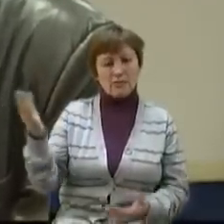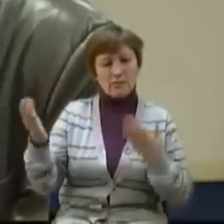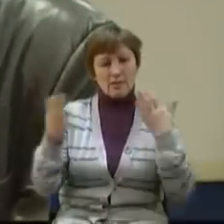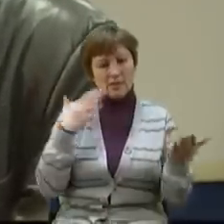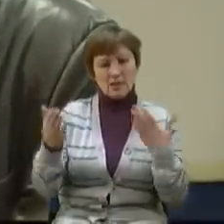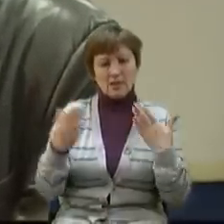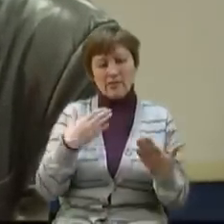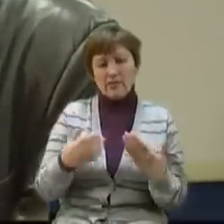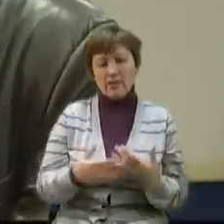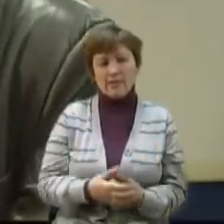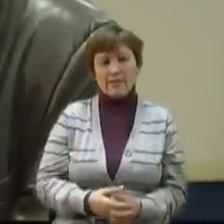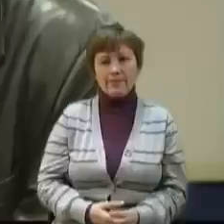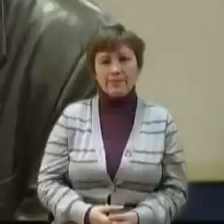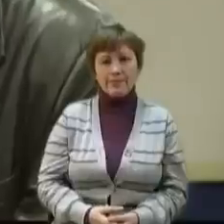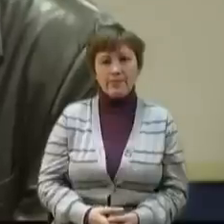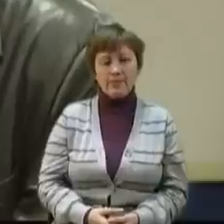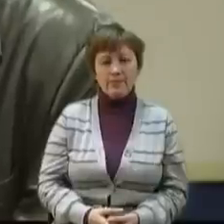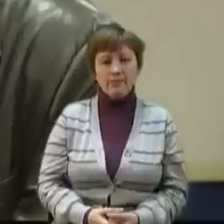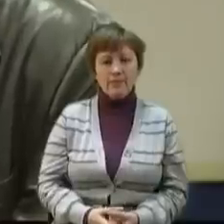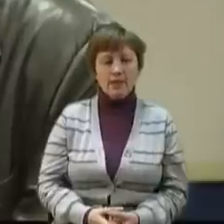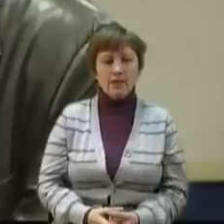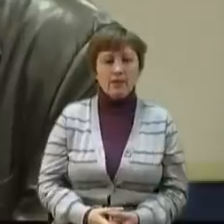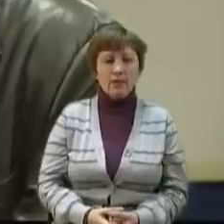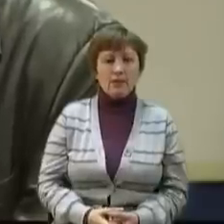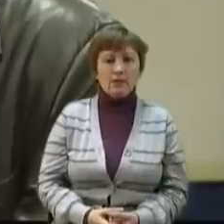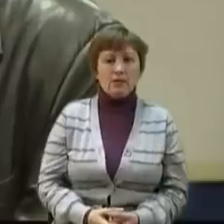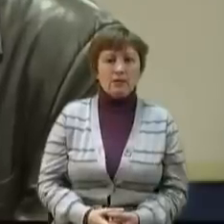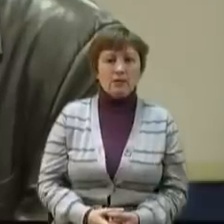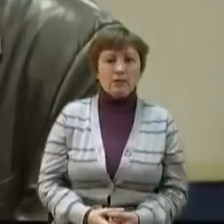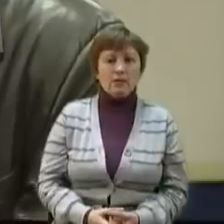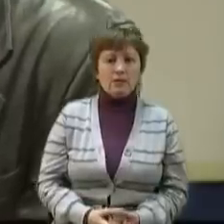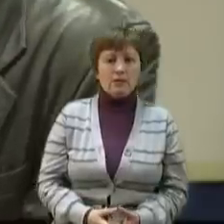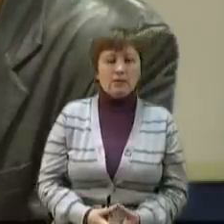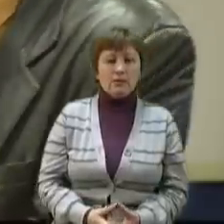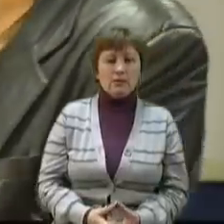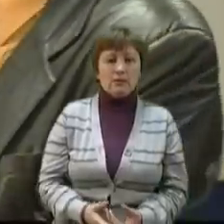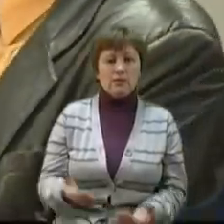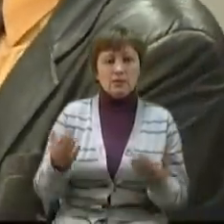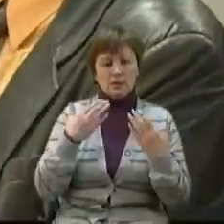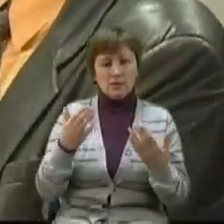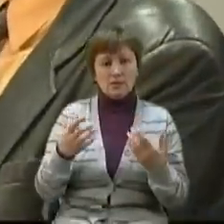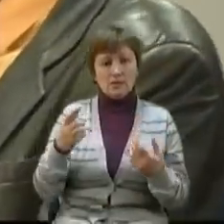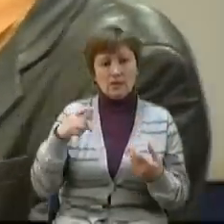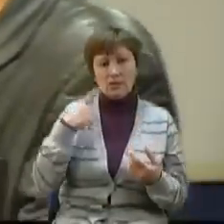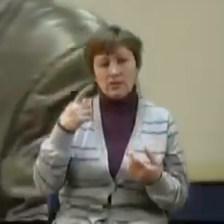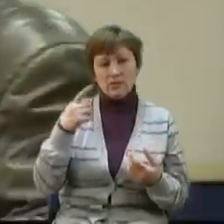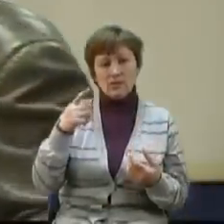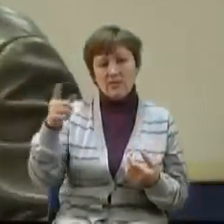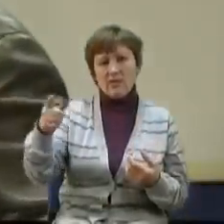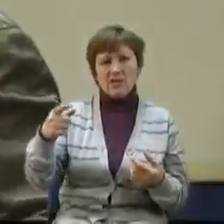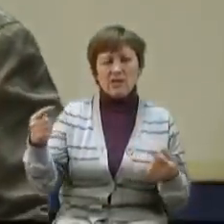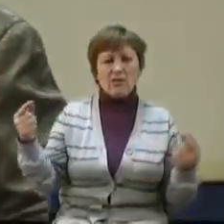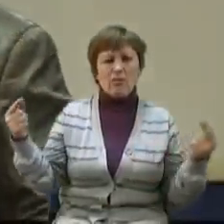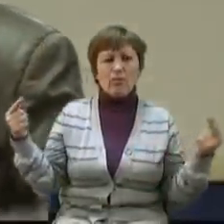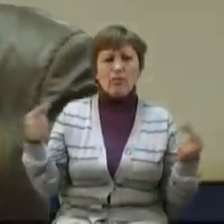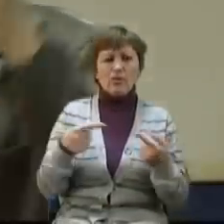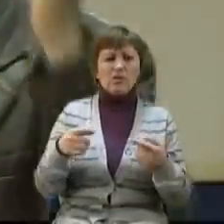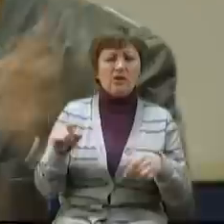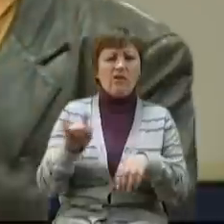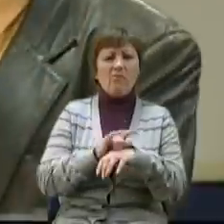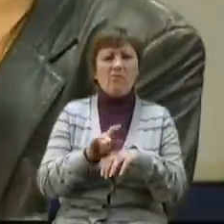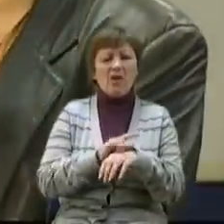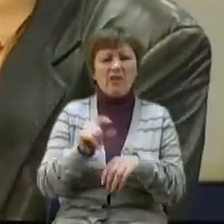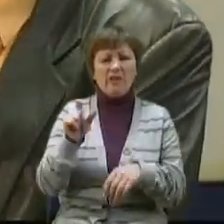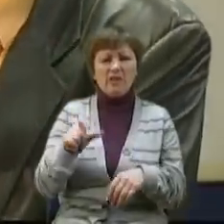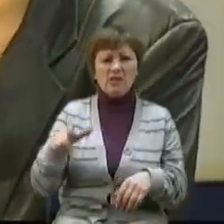достаточно давно. И, может быть, я вам рассказывал об этом. Я с ним говорил, и он так сказал: «Вы, протестанты,